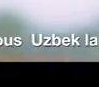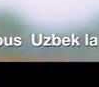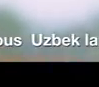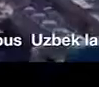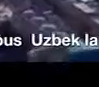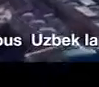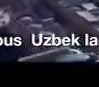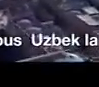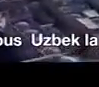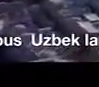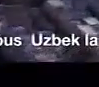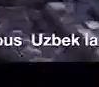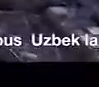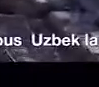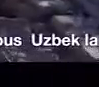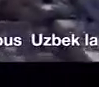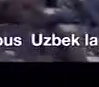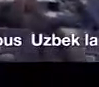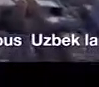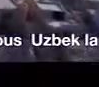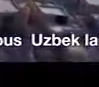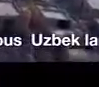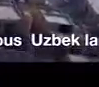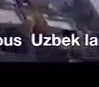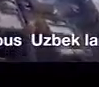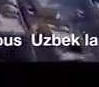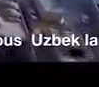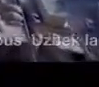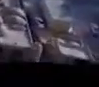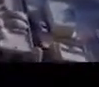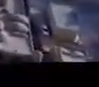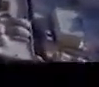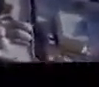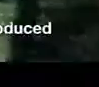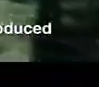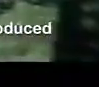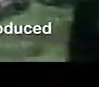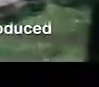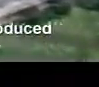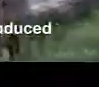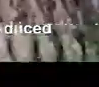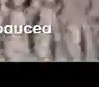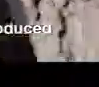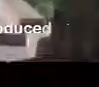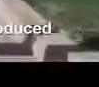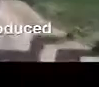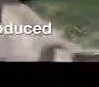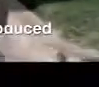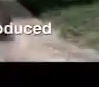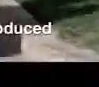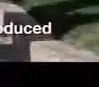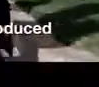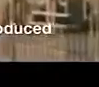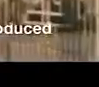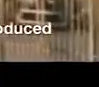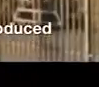Barchasi bir necha yuz yillar avval shu yerda boshlangan edi. Men yashagan va algoritmlar haqidagi